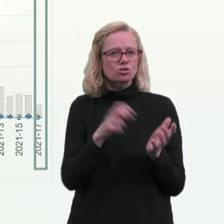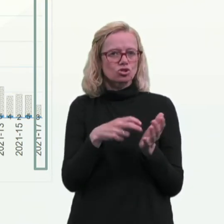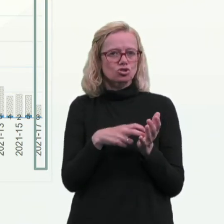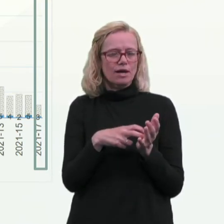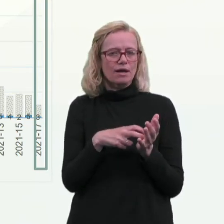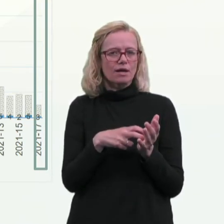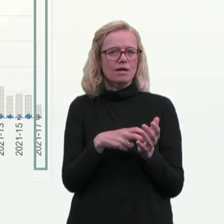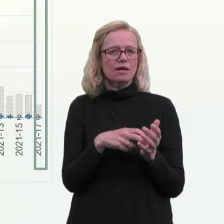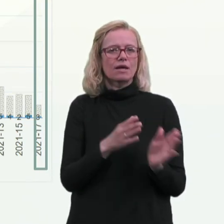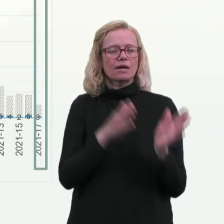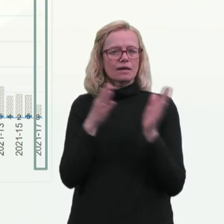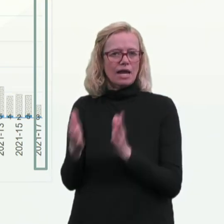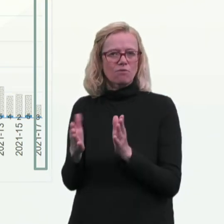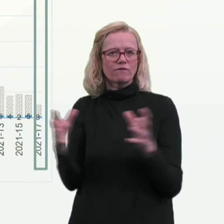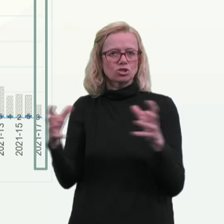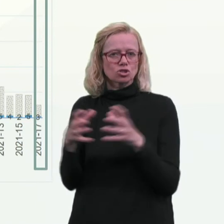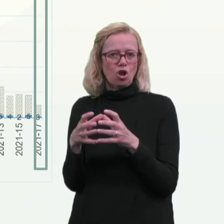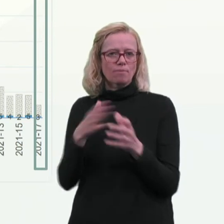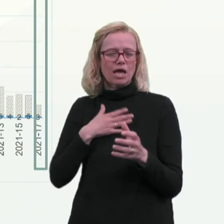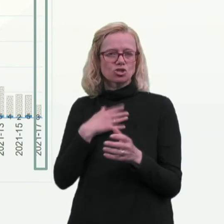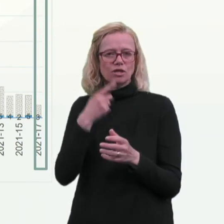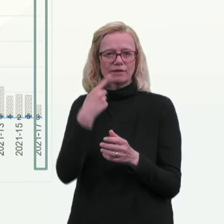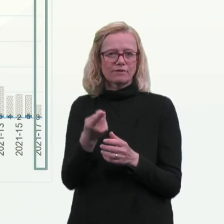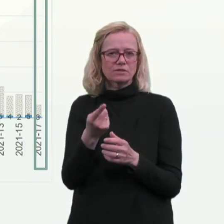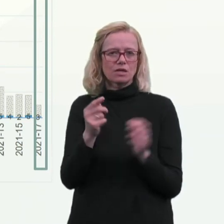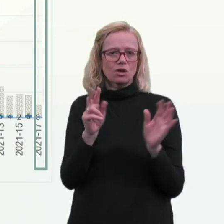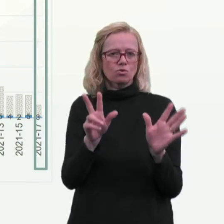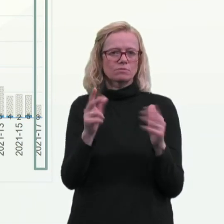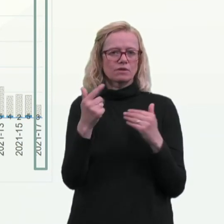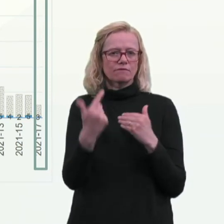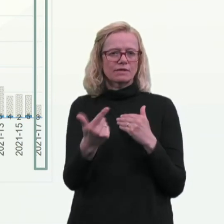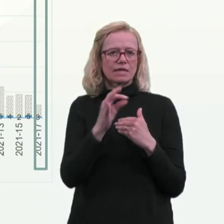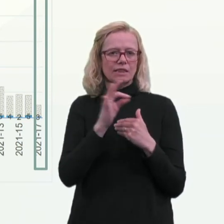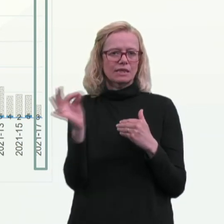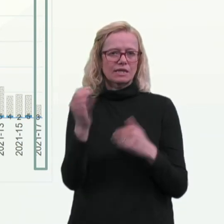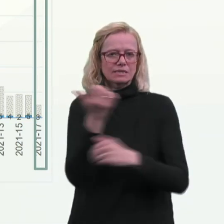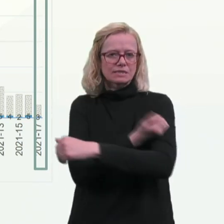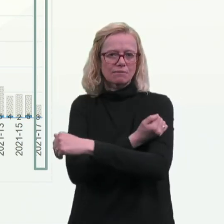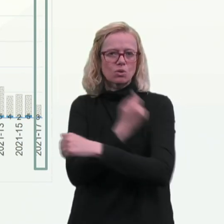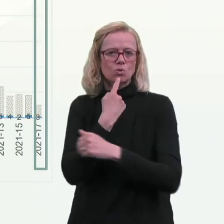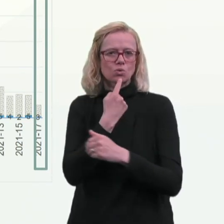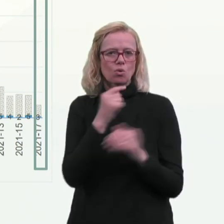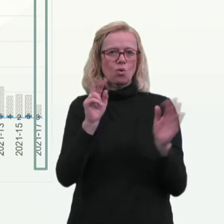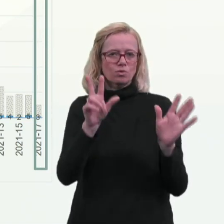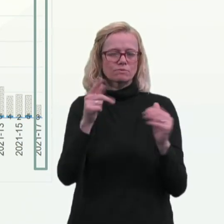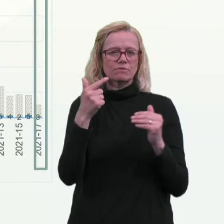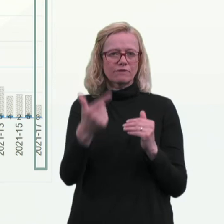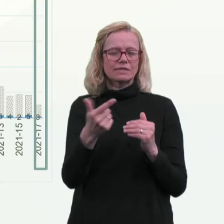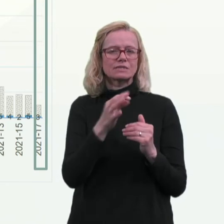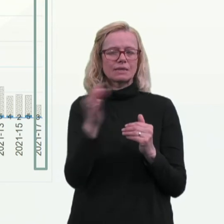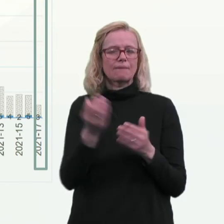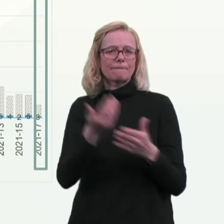ta sklop naše definicije 28 dni cepljeni, torej tisti, ki so 28 dneh pred